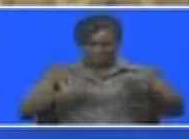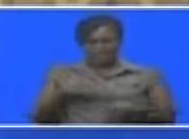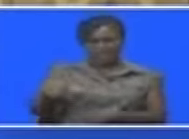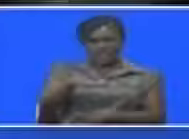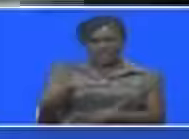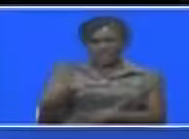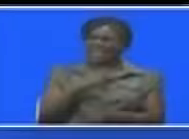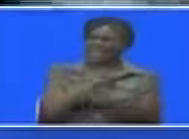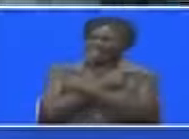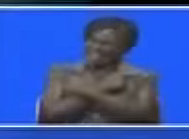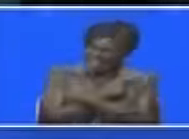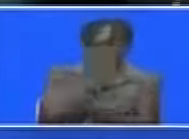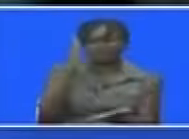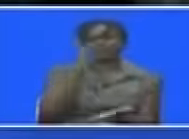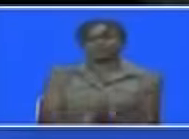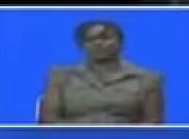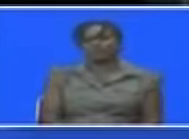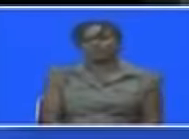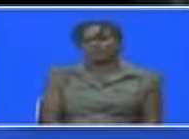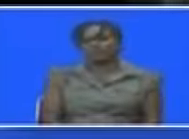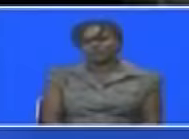kwa dhati.